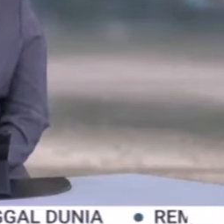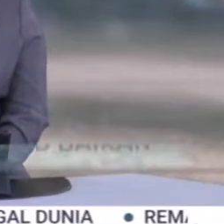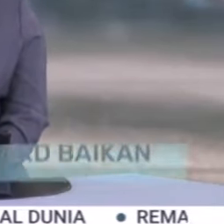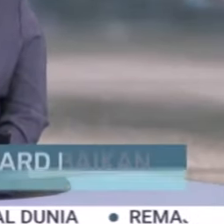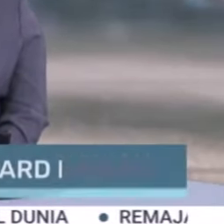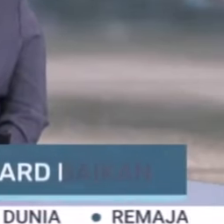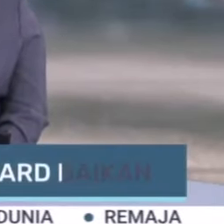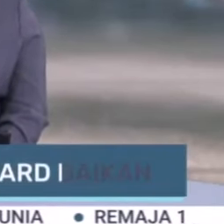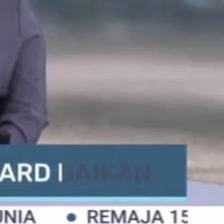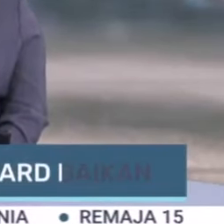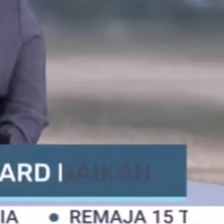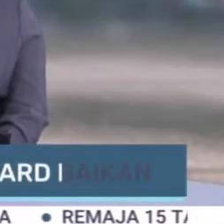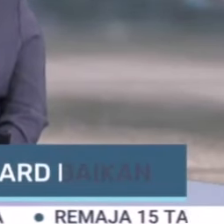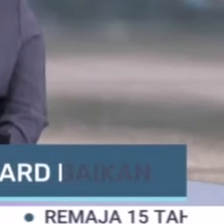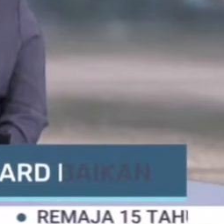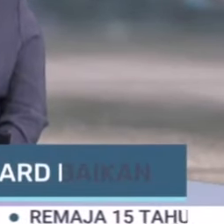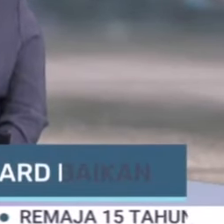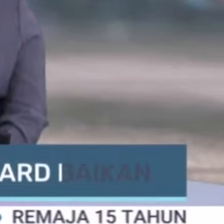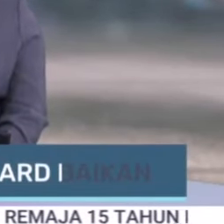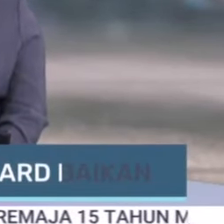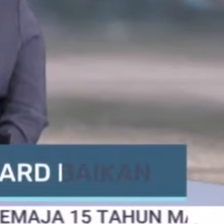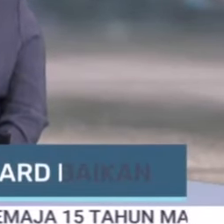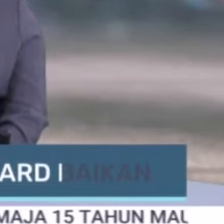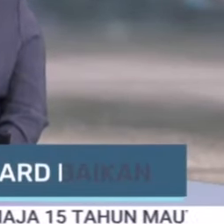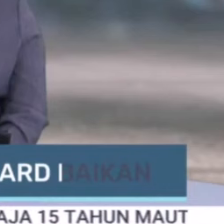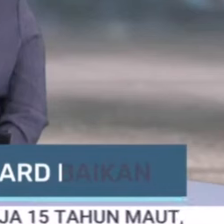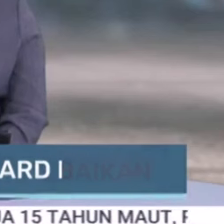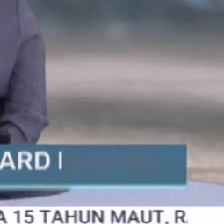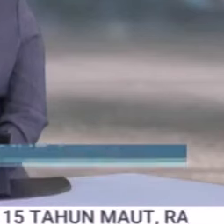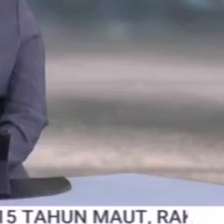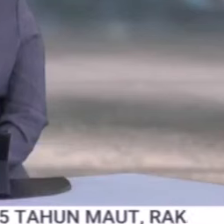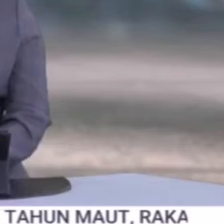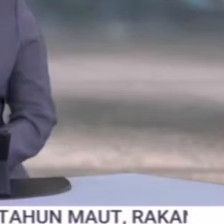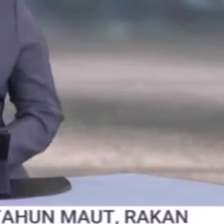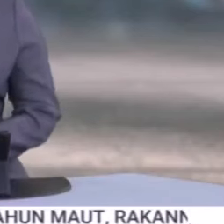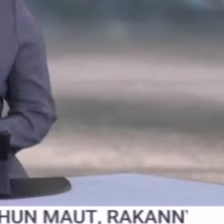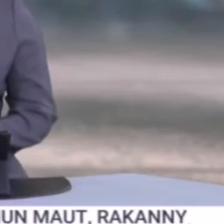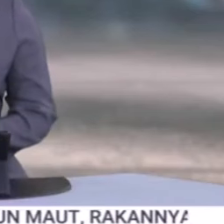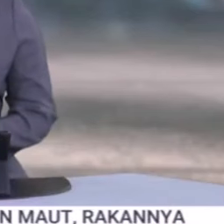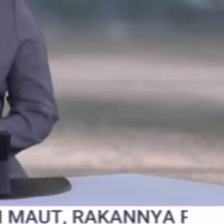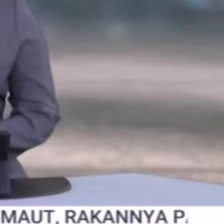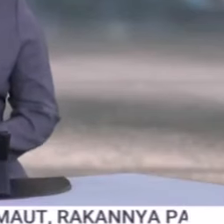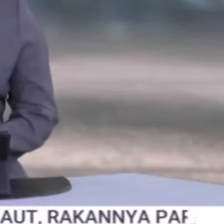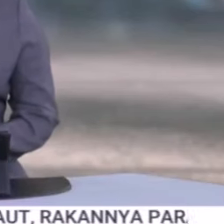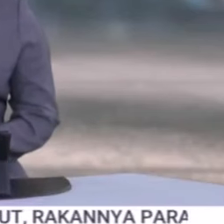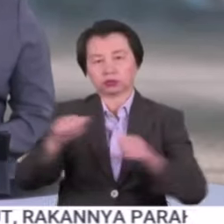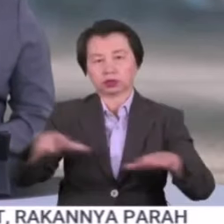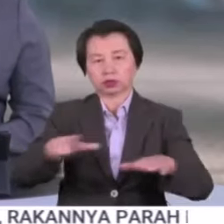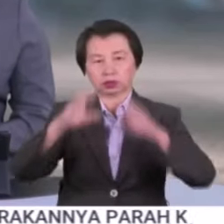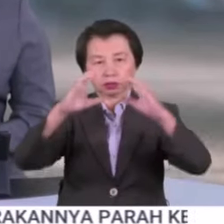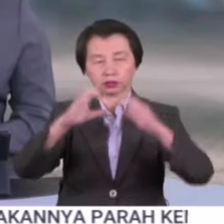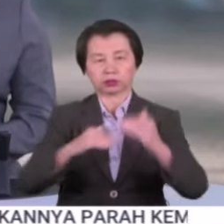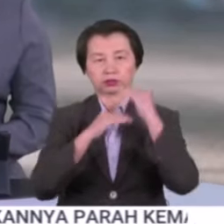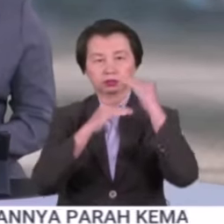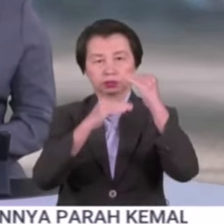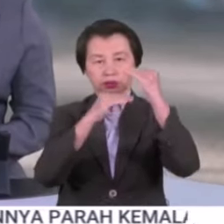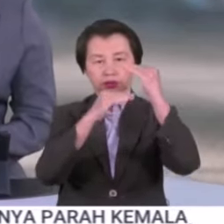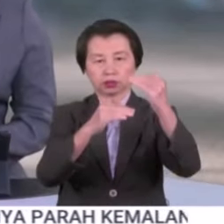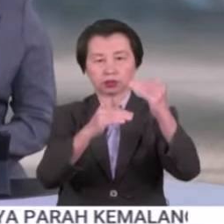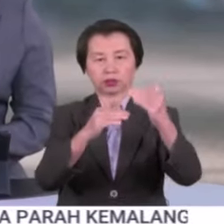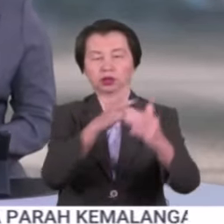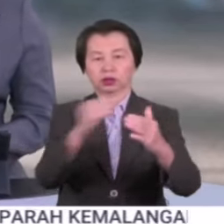cadangan dasar gaji progresif akan dibawa ke kabinet untuk memproduksi mekanisme pelaksanaan secara berpangkat